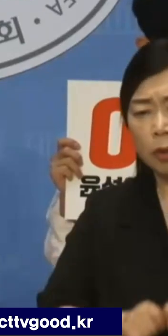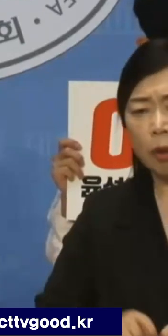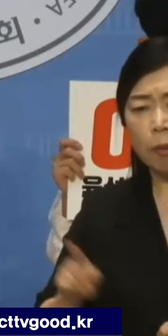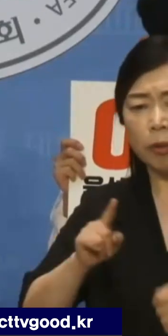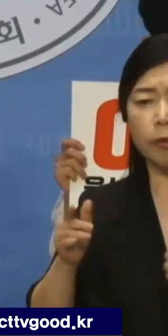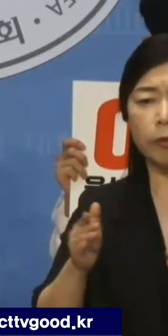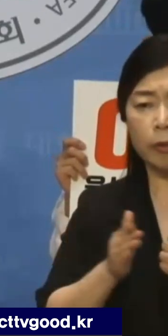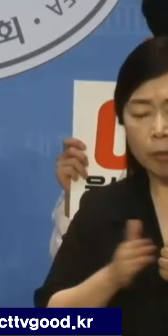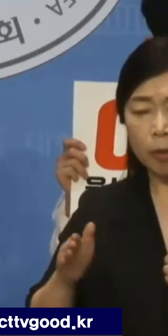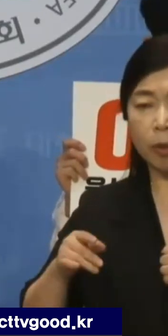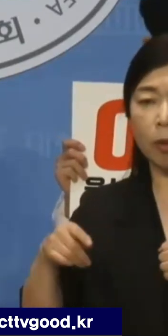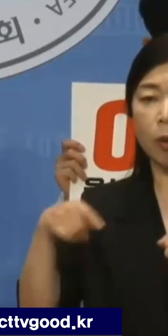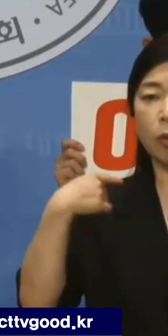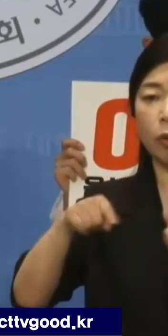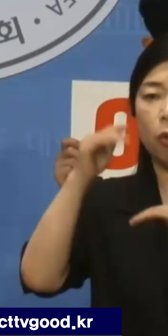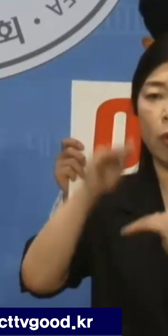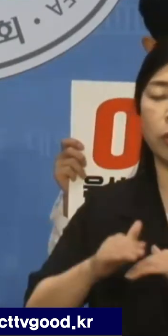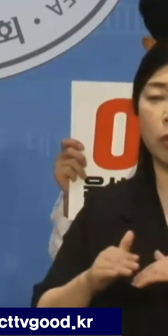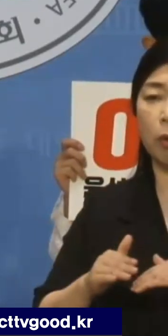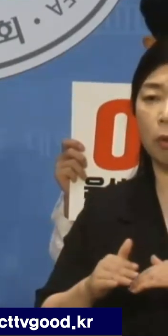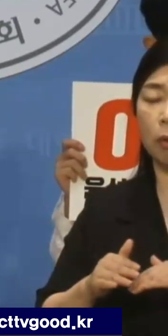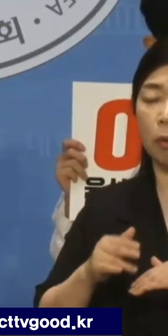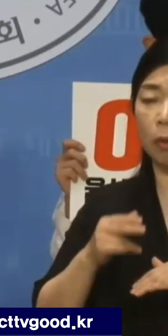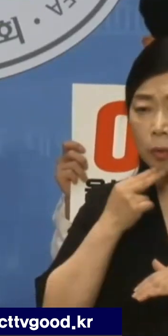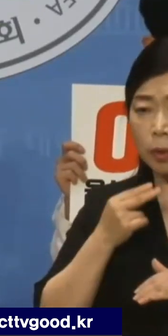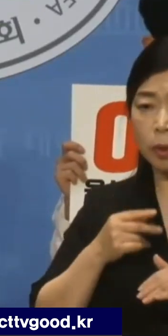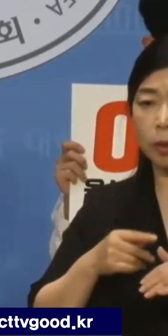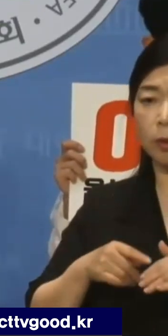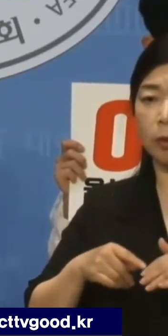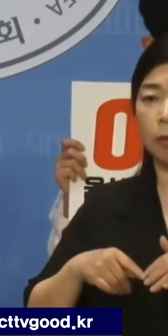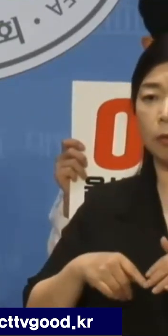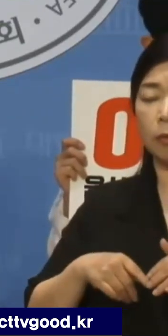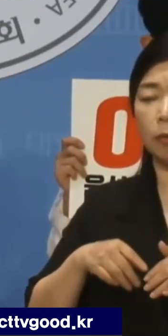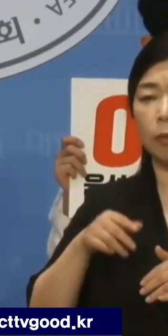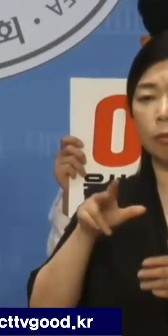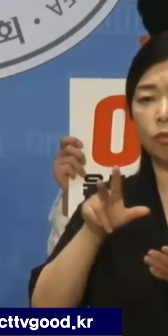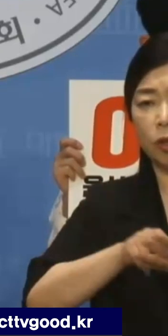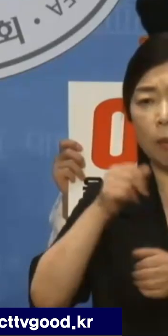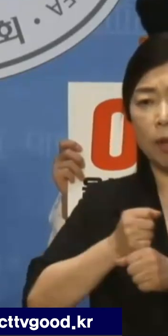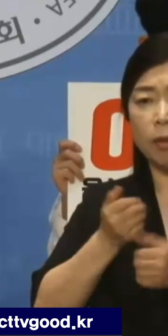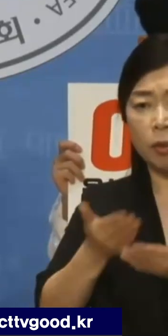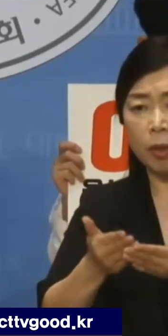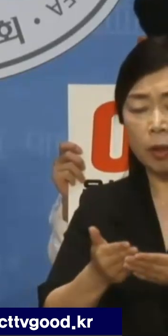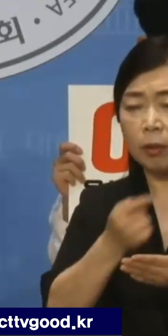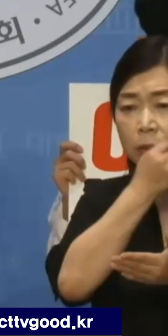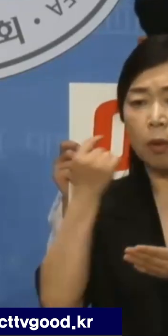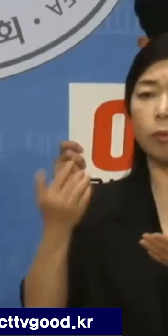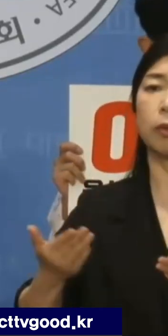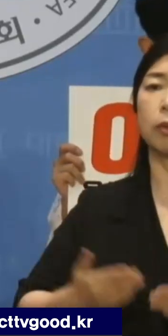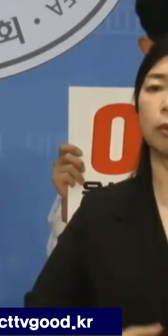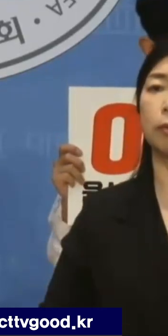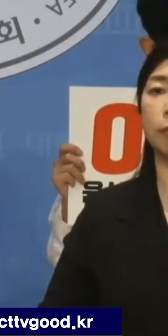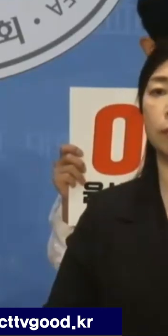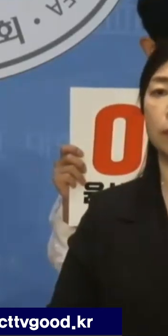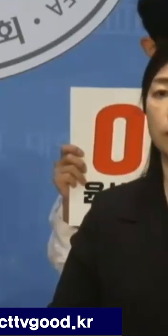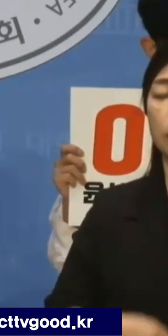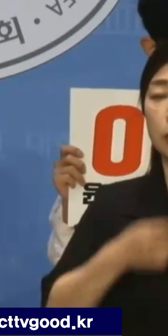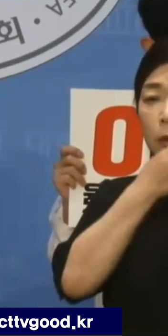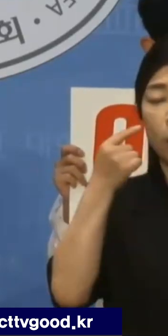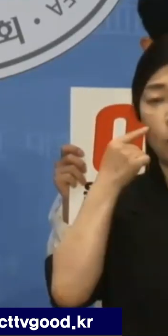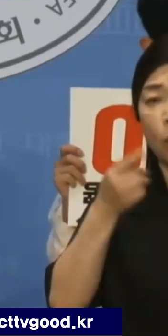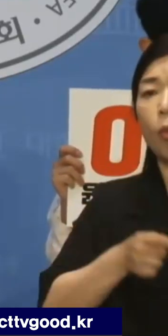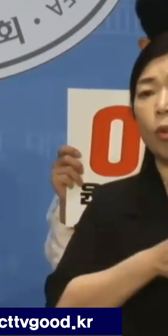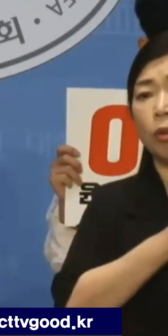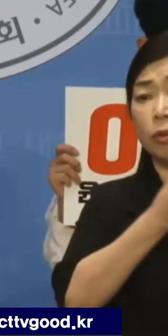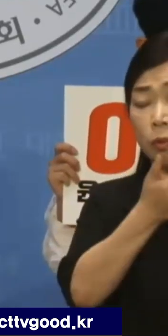어느 부분이 교육과정을 벗어났는지에 대한 설명은 없었습니다. 근거를 제시하고 정책에 대한 정밀한 수기를 이끌어야